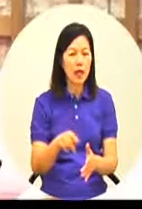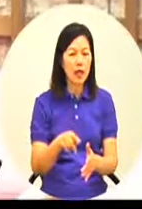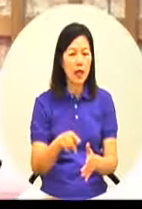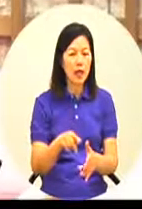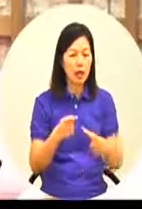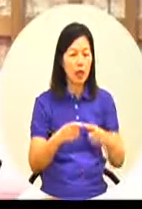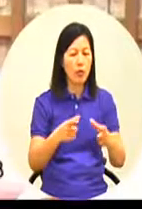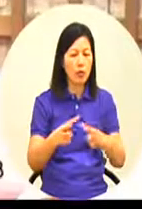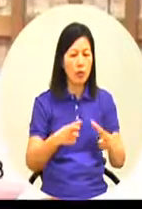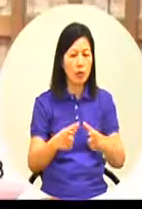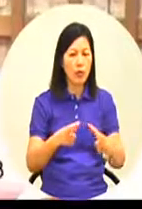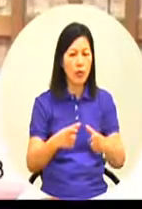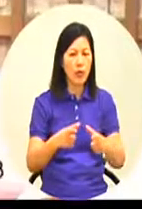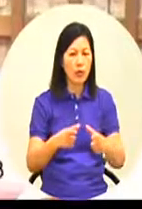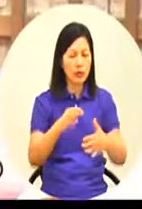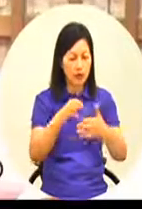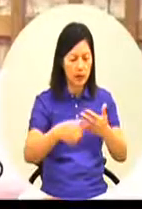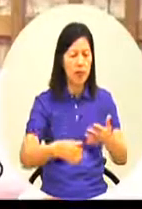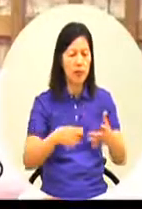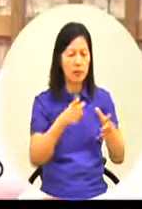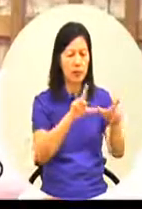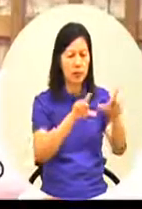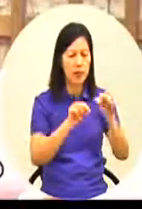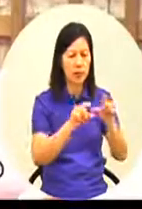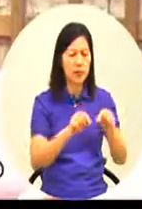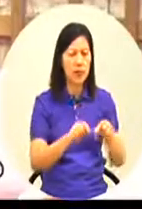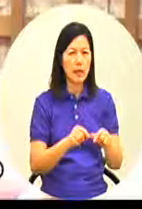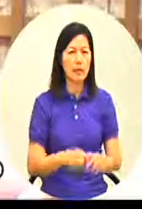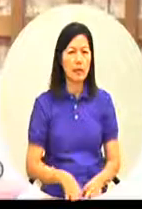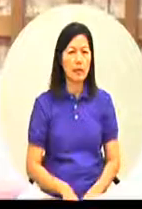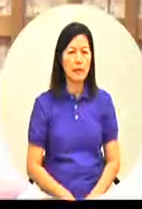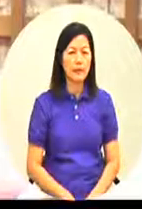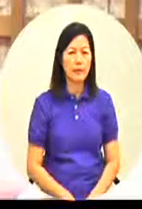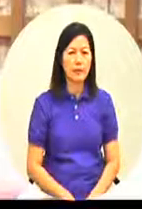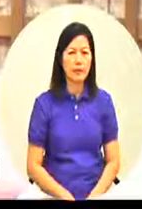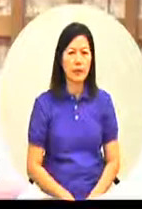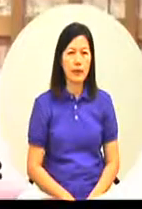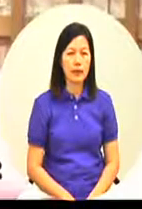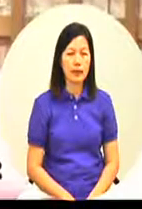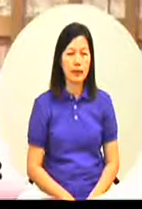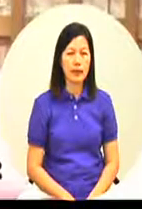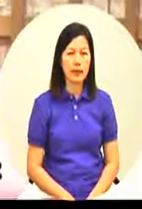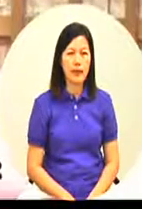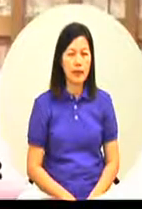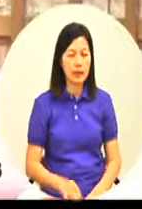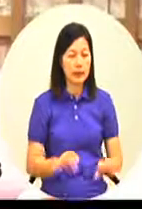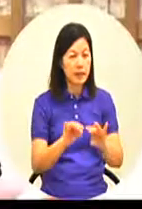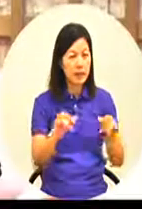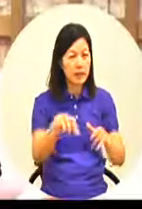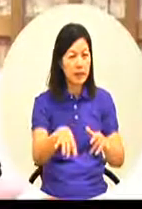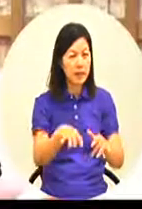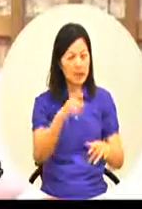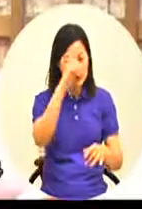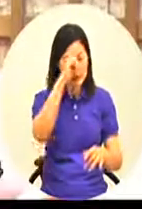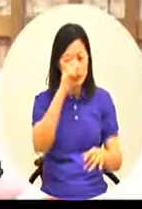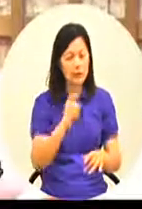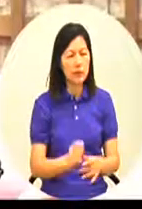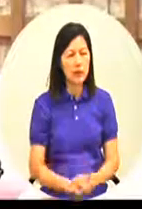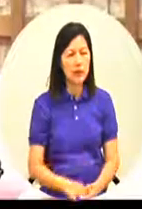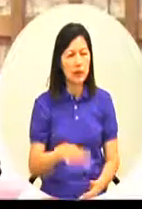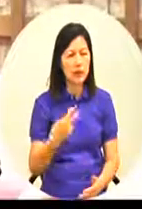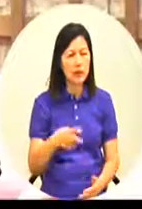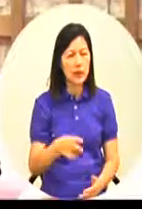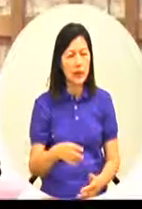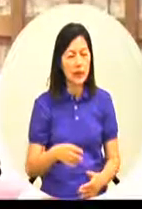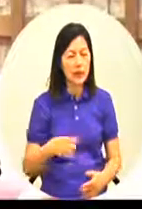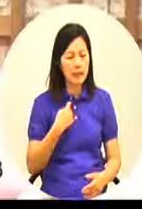园开辟的原则，就是尽量减量还有穿透了。那当然，地方上希望说有一些体健设